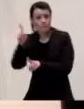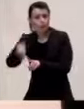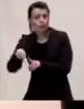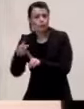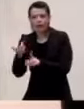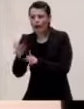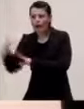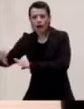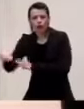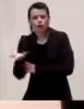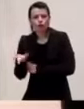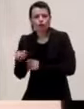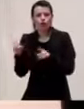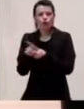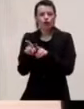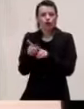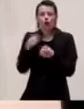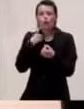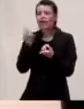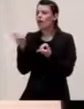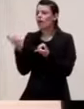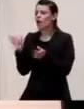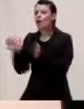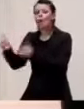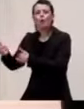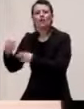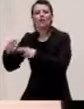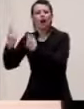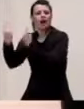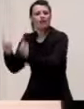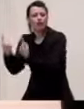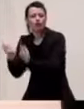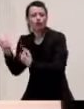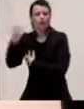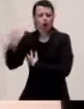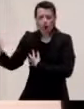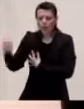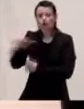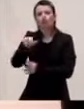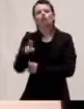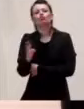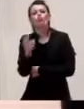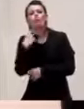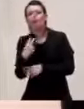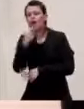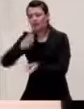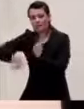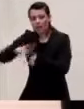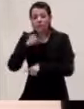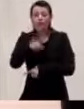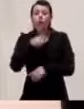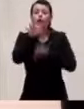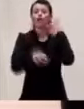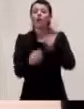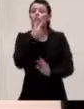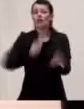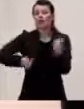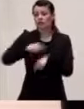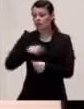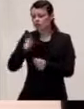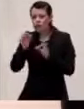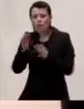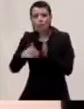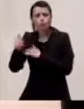pronto soccorso, quindi le unità di degenza, ordinarie, subintensive e terapie intensive. Tutte le strutture erano in